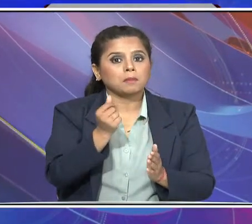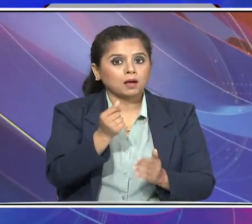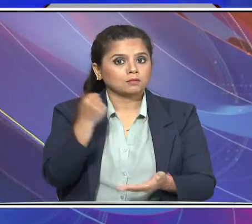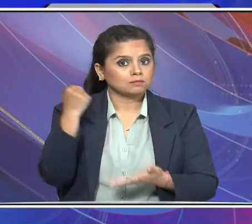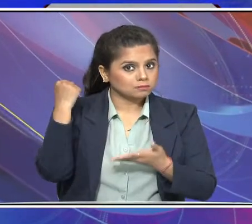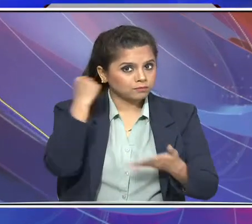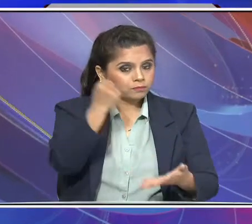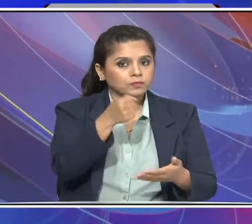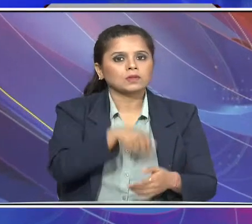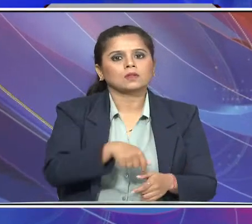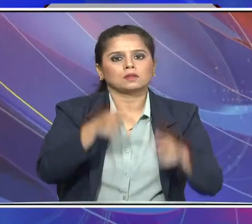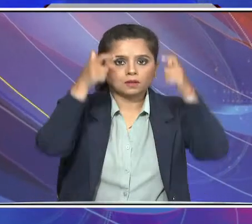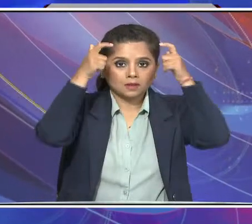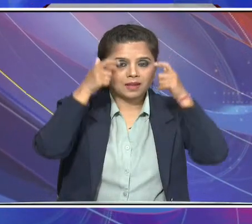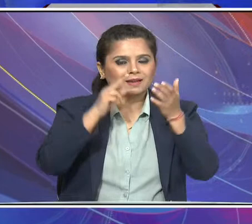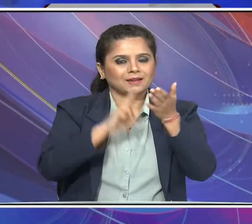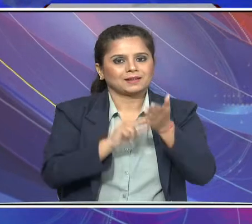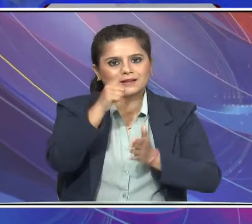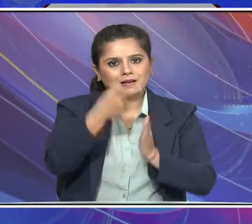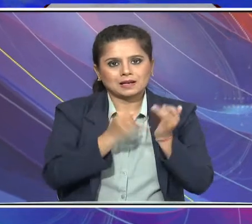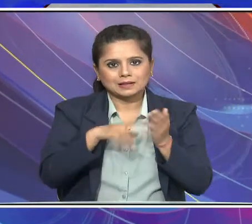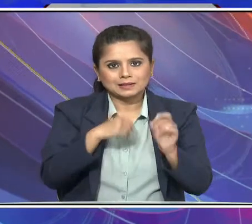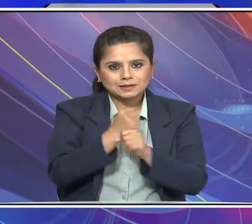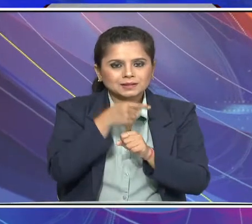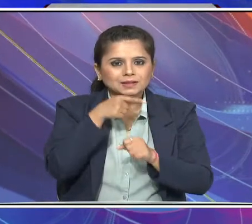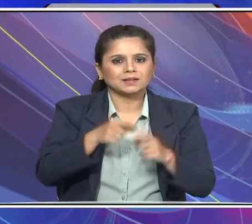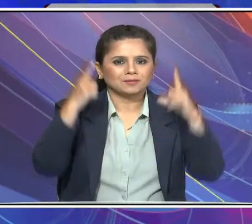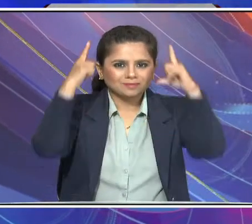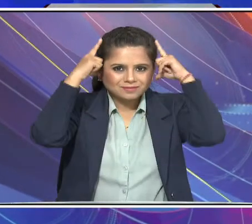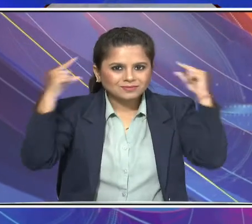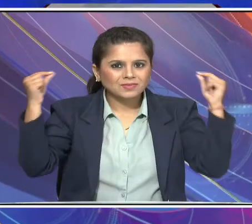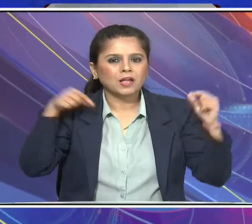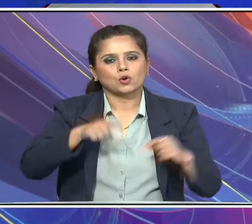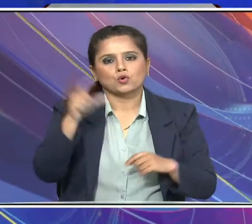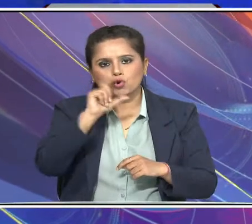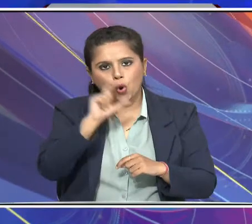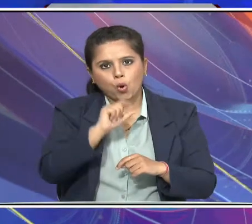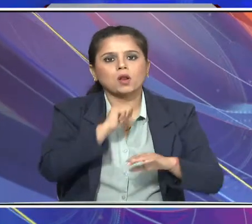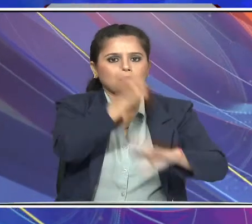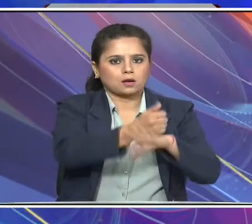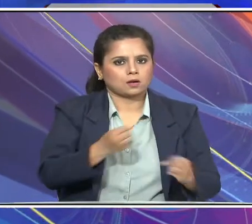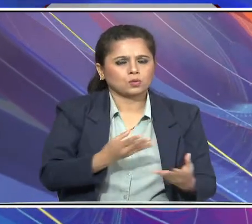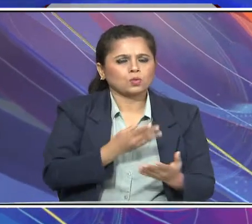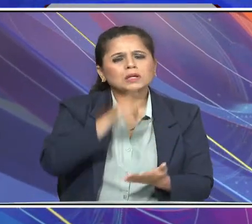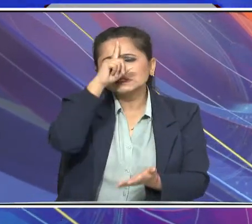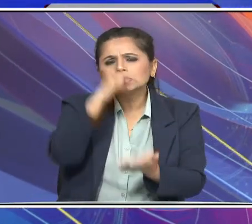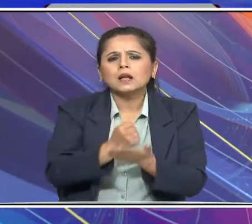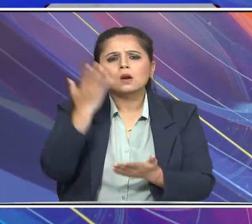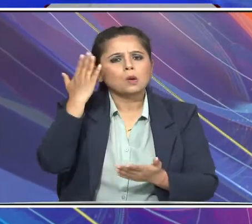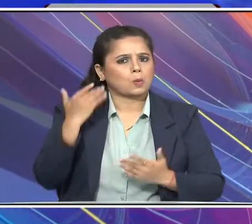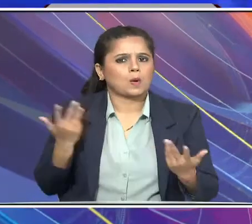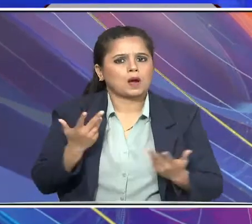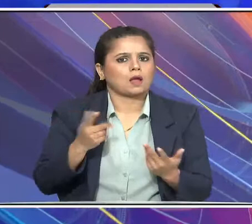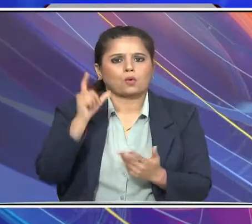से एक नर्सिंग कॉलेज बनाई जाएगी दोस्तों नर्सिंग कॉलेज खोलना का निर्णय इसलिए लिया